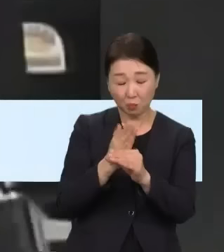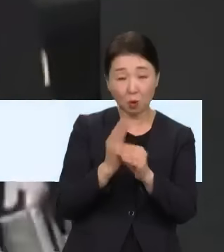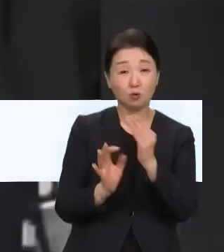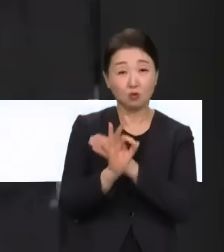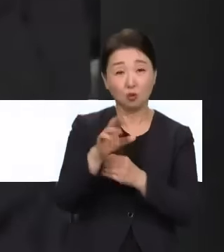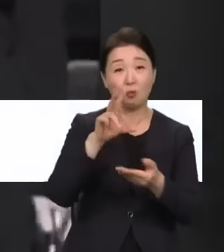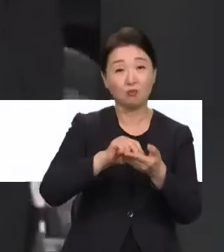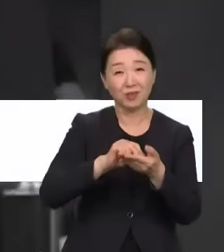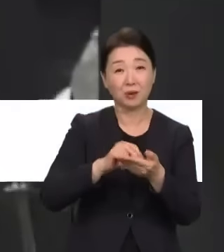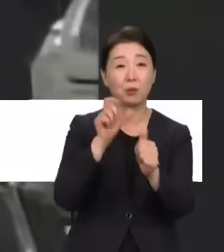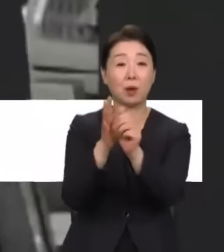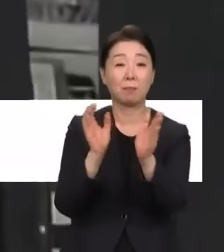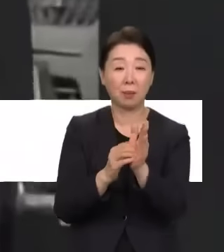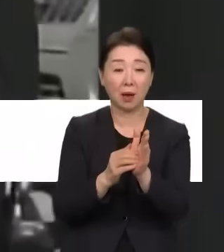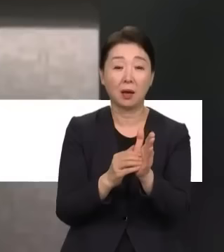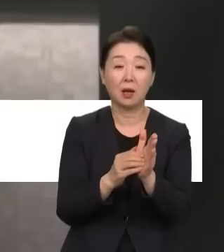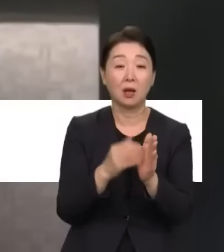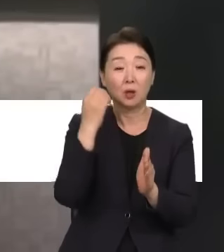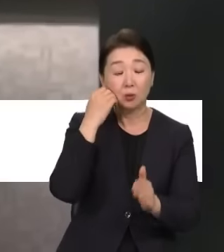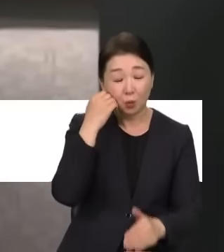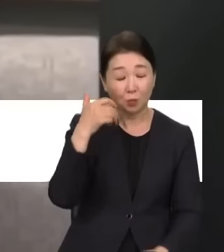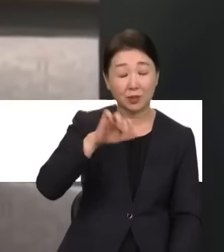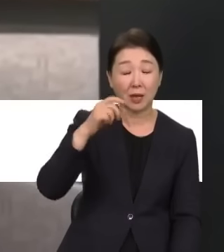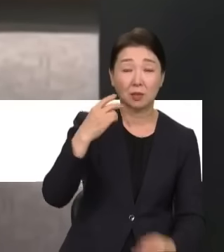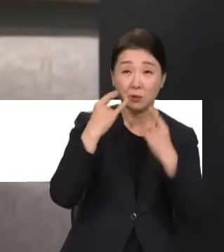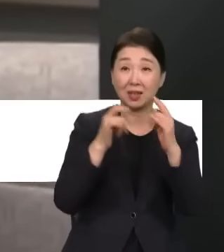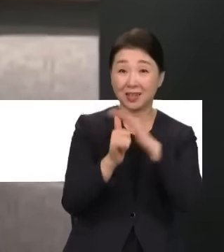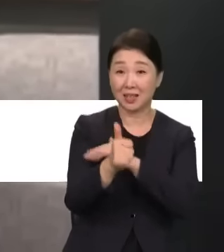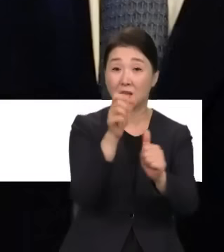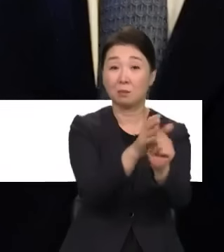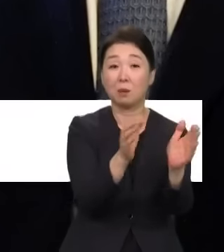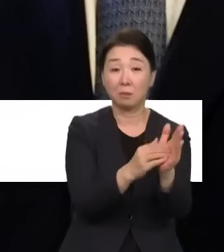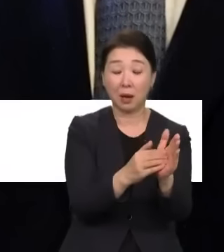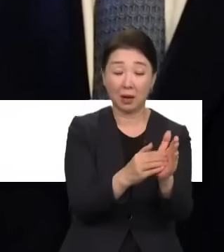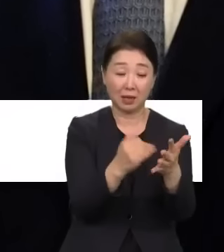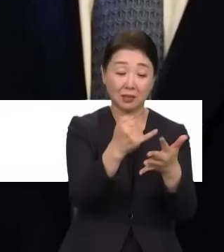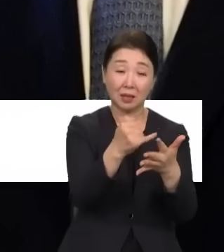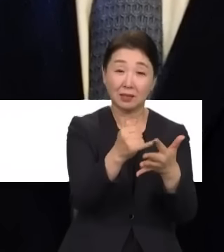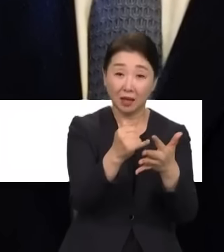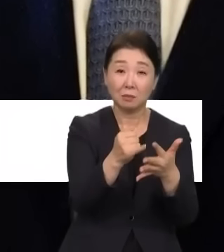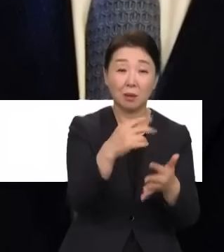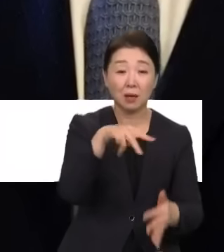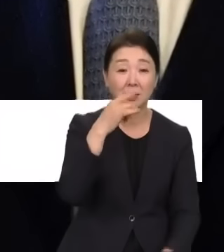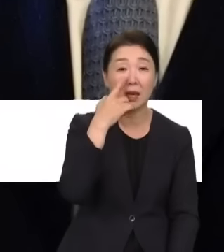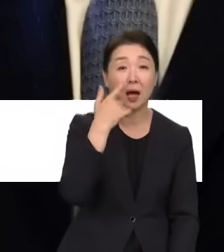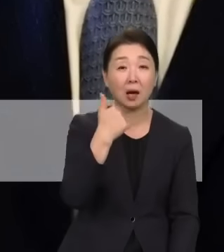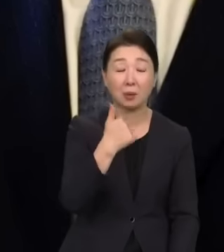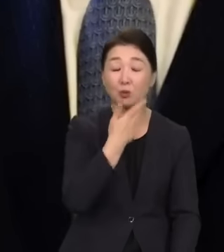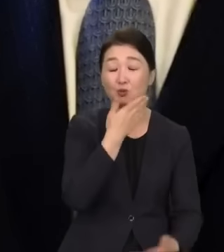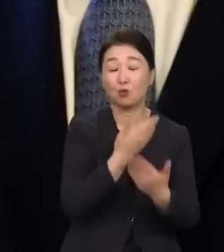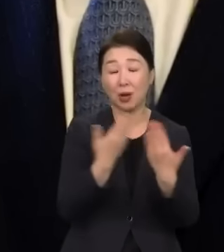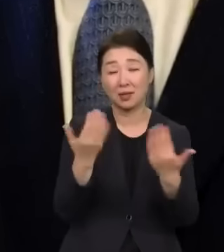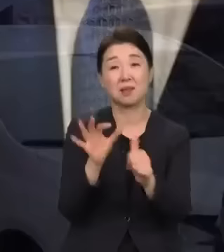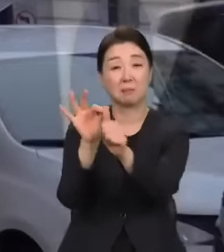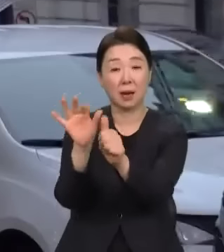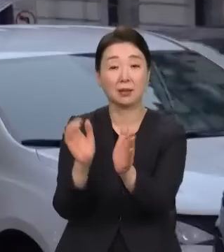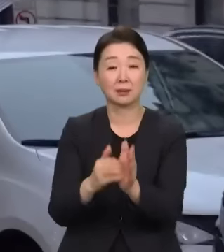시아버지 찰스 쿠슈너를 주 프랑스 대사에 임명한 데 이어 작은딸 티파니의 시아버지도 요직에 발탁한